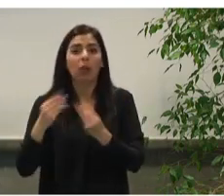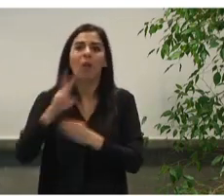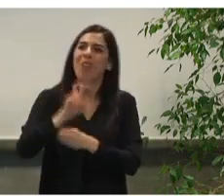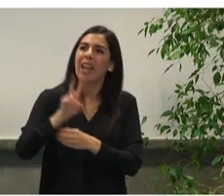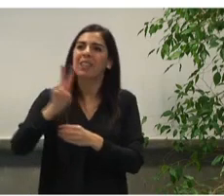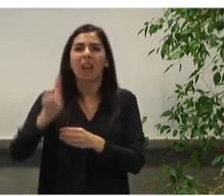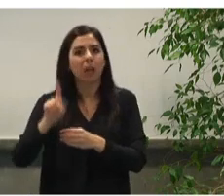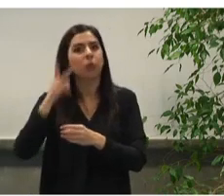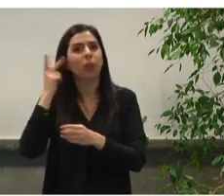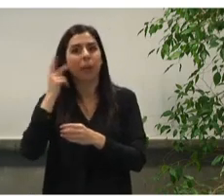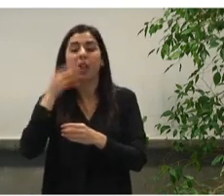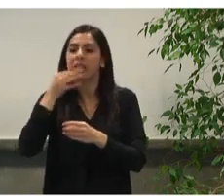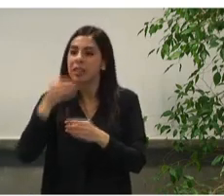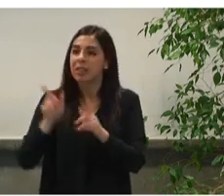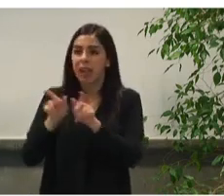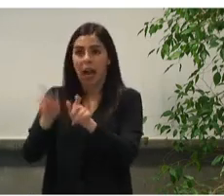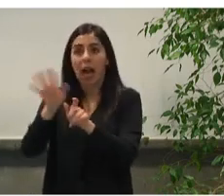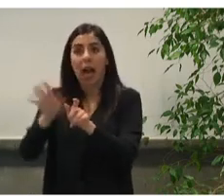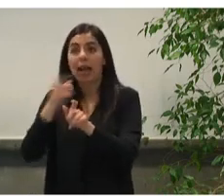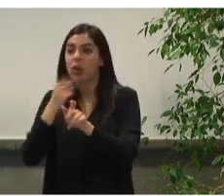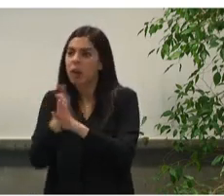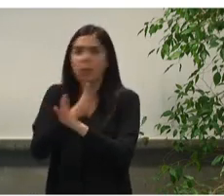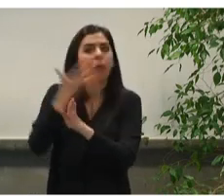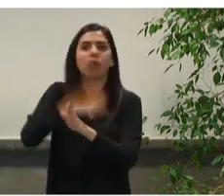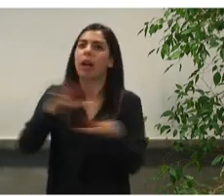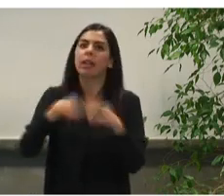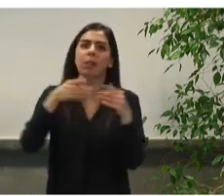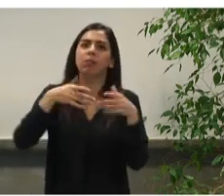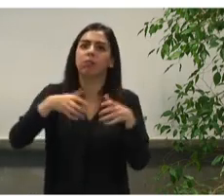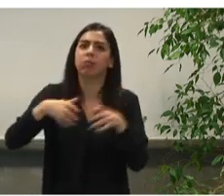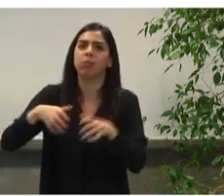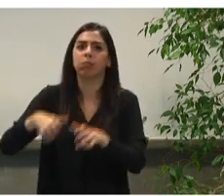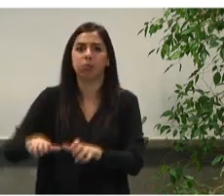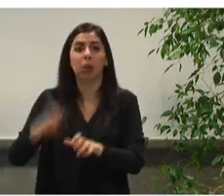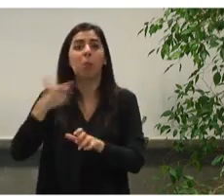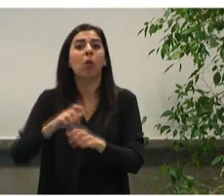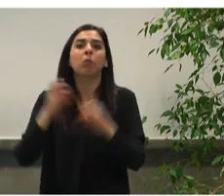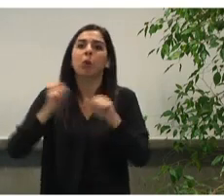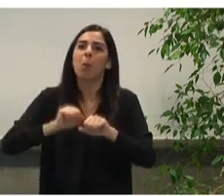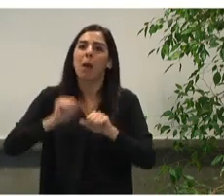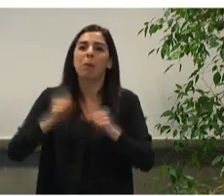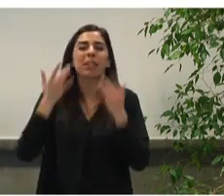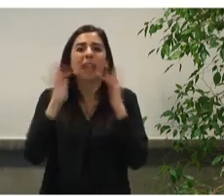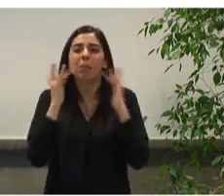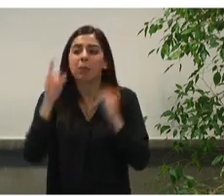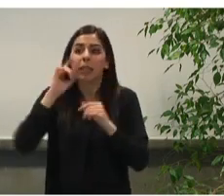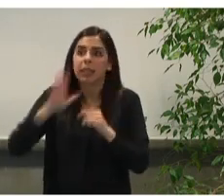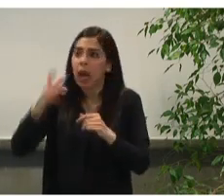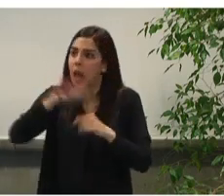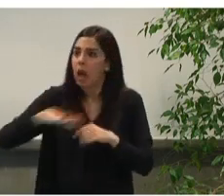febbraio, cioè ben prima dell'area rossa, dell'istituzione dell'area rossa, perché probabilmente il semplice sapere che c'è